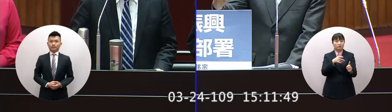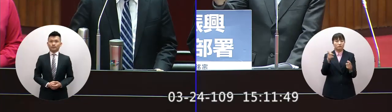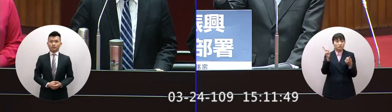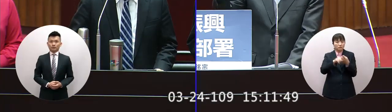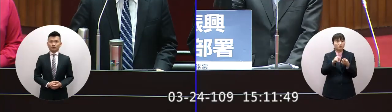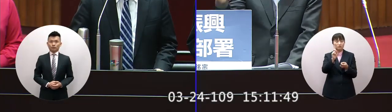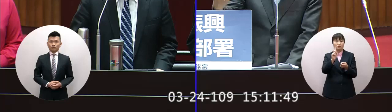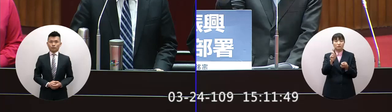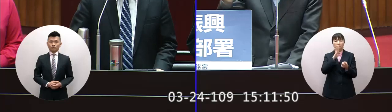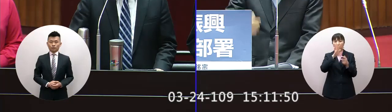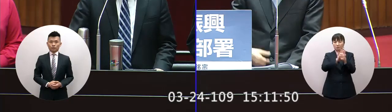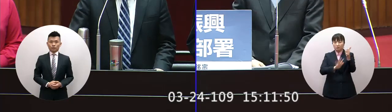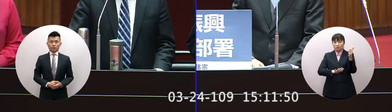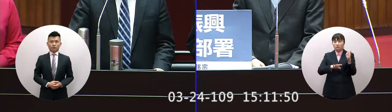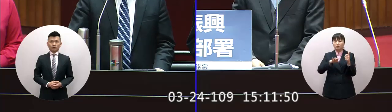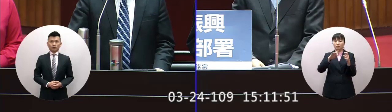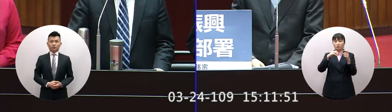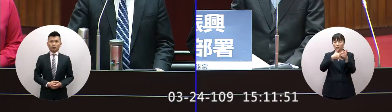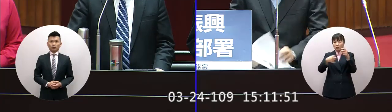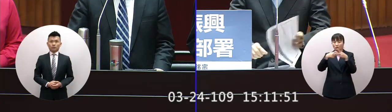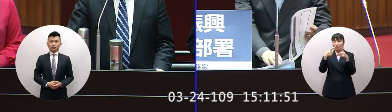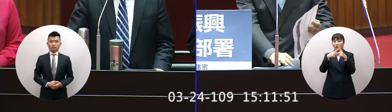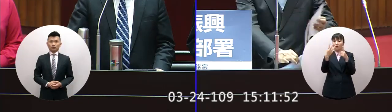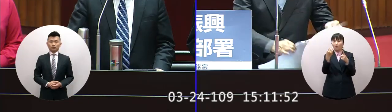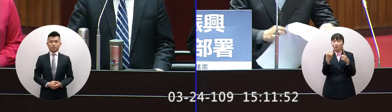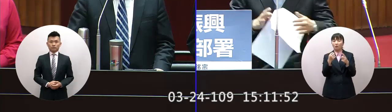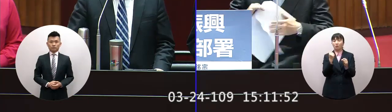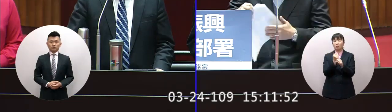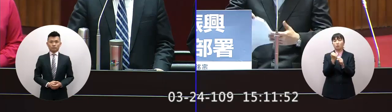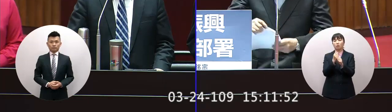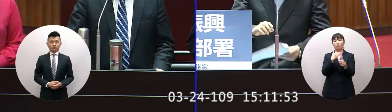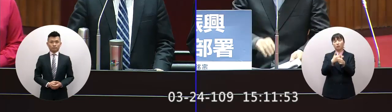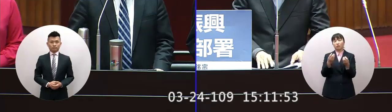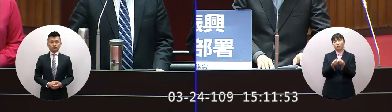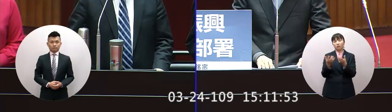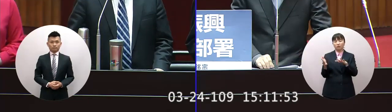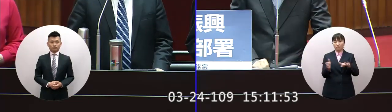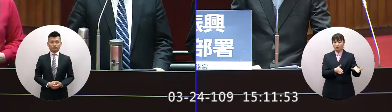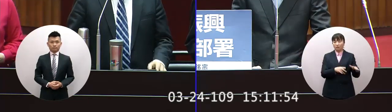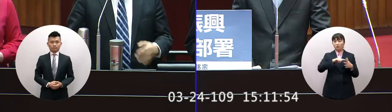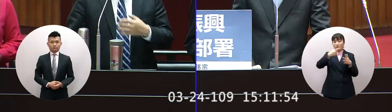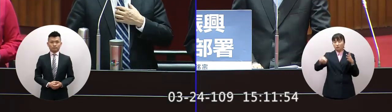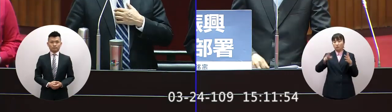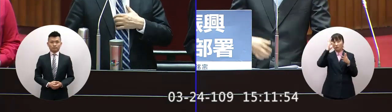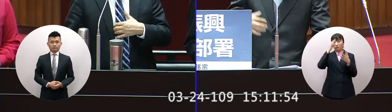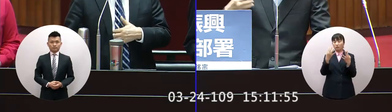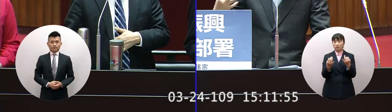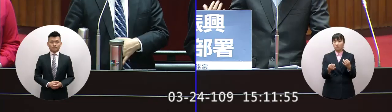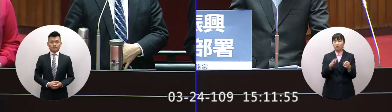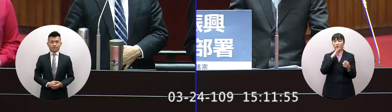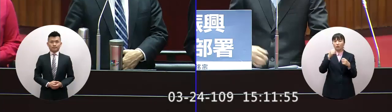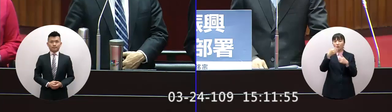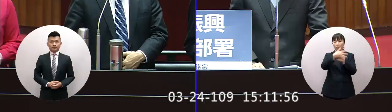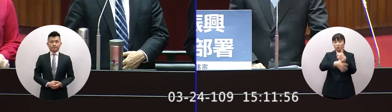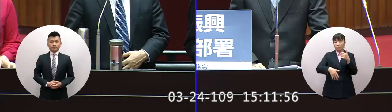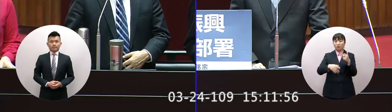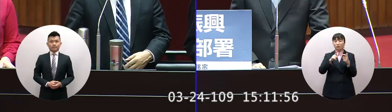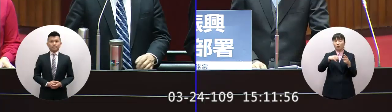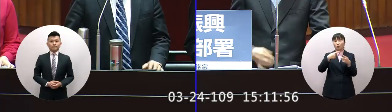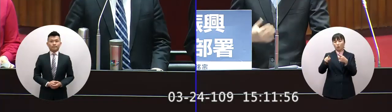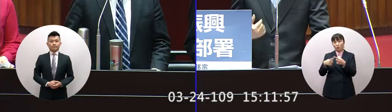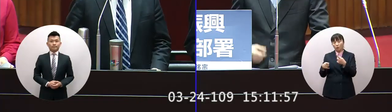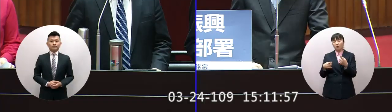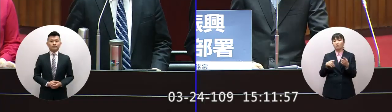底会影响多少员工？好，我来往下看更清楚。产业链的断裂就算